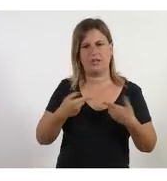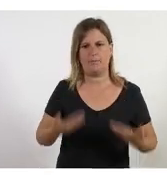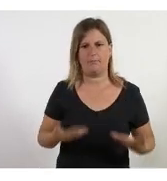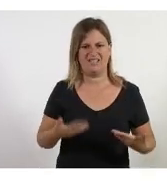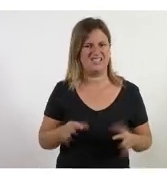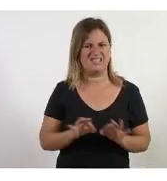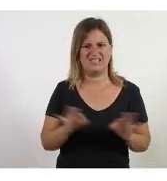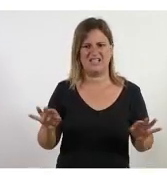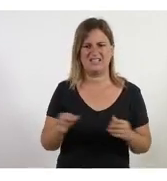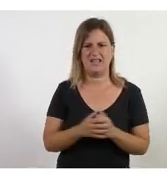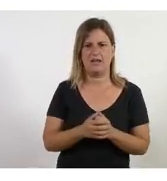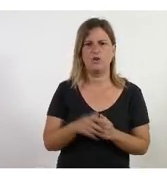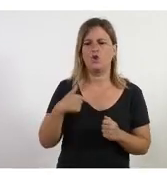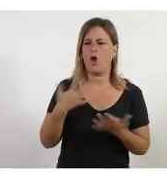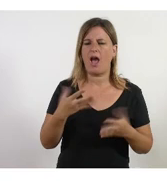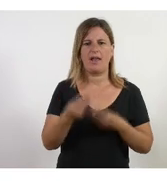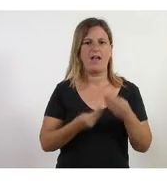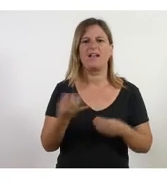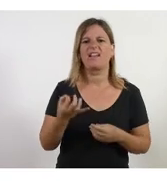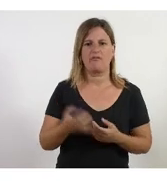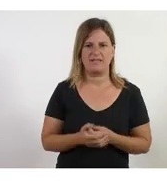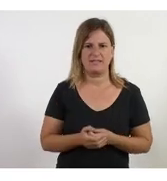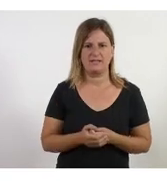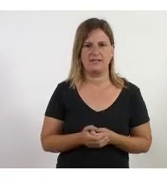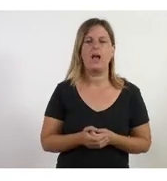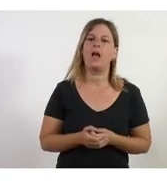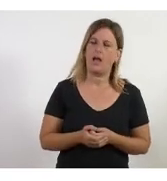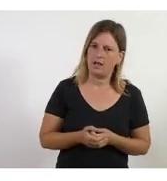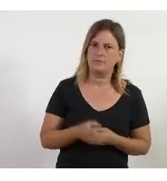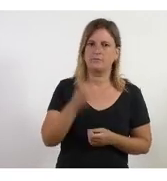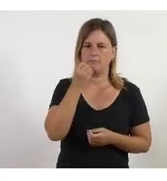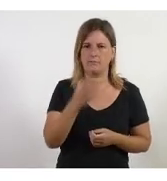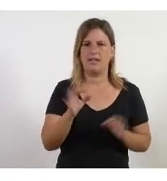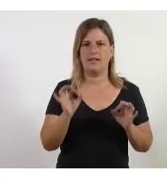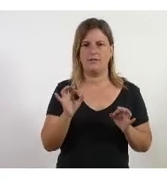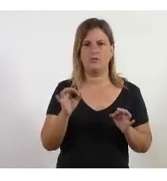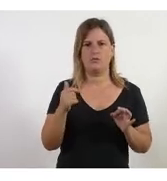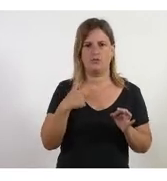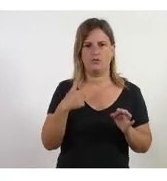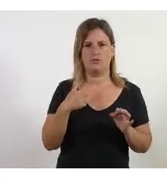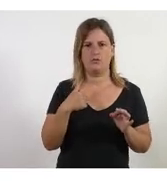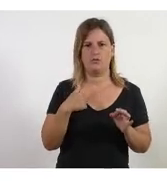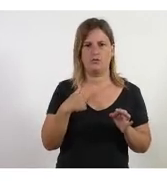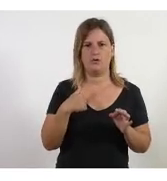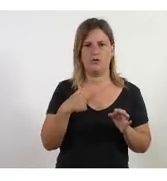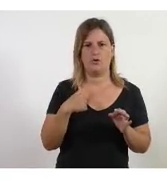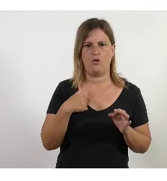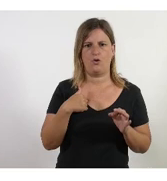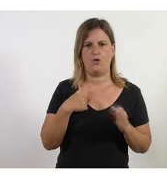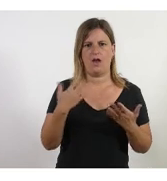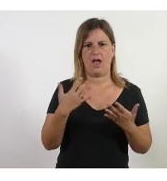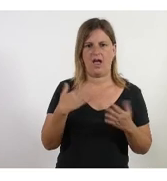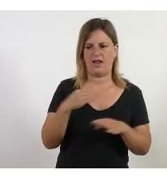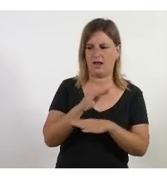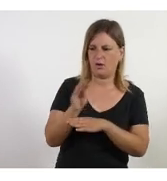molt senzilles. Molt bé, què estic fent ara? Ah, sí, estic cuinant. Oh, ah, sí, estic rentant